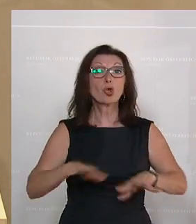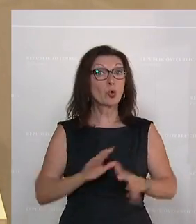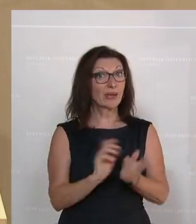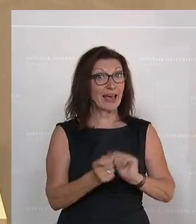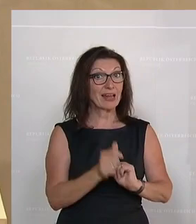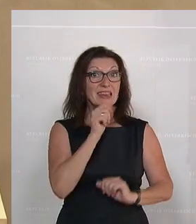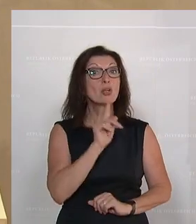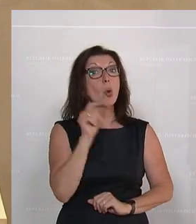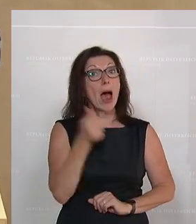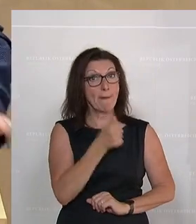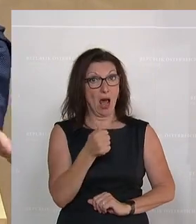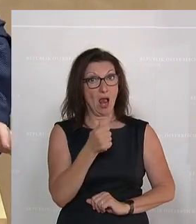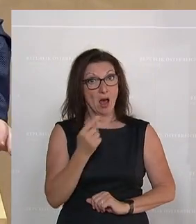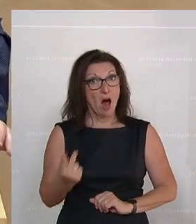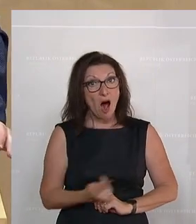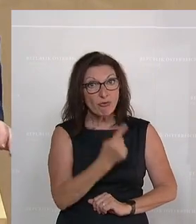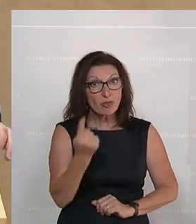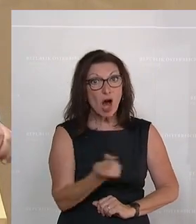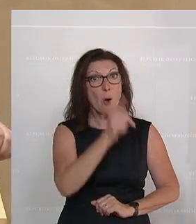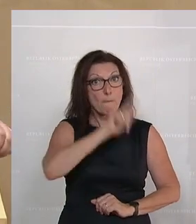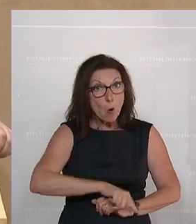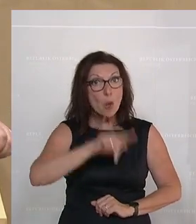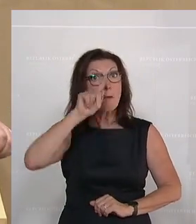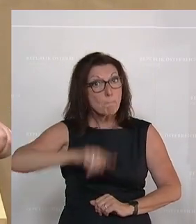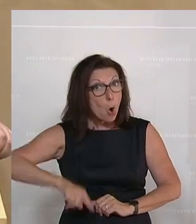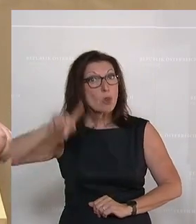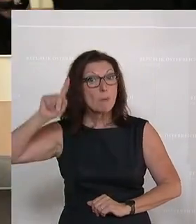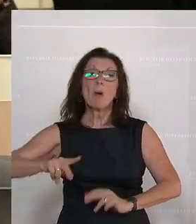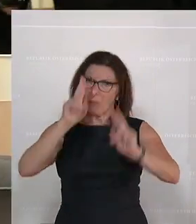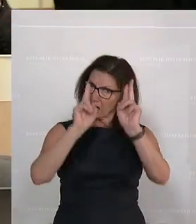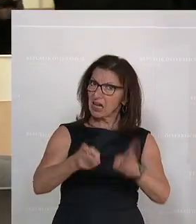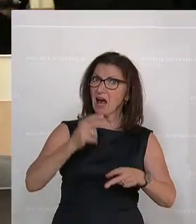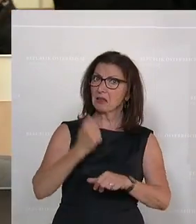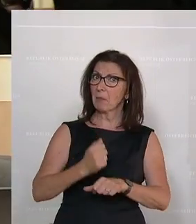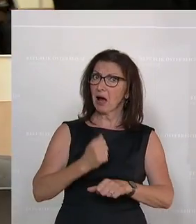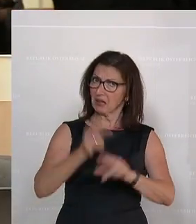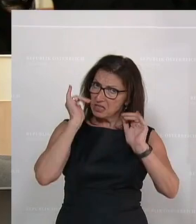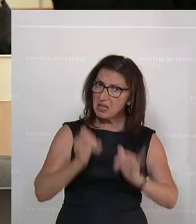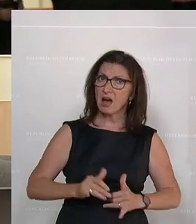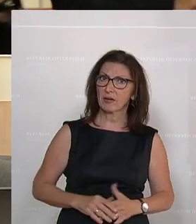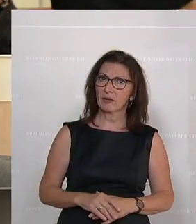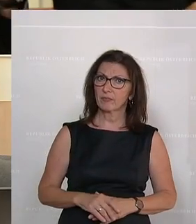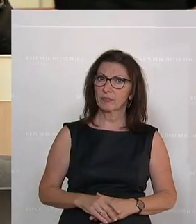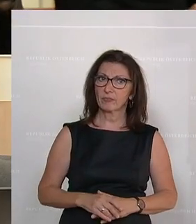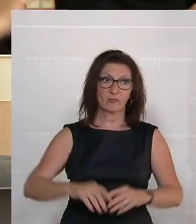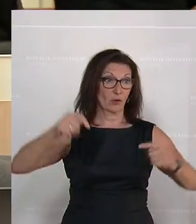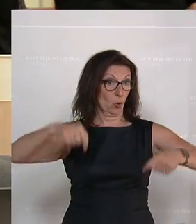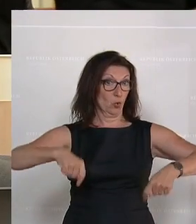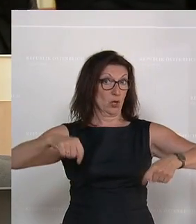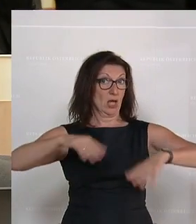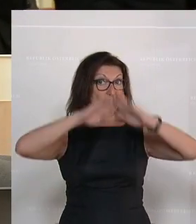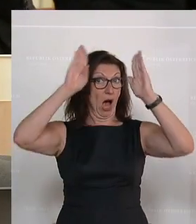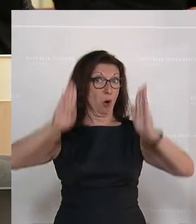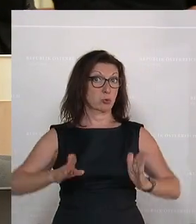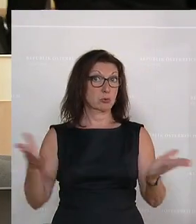einmal darum sondern dauerhaft das ist möglich wenn man will die sehr geehrten damen und herren und auch wir hier in diesem hause